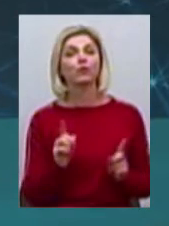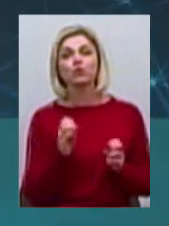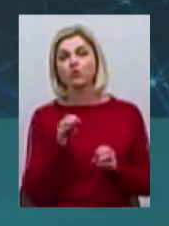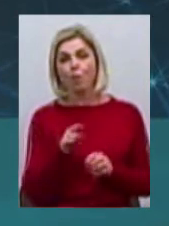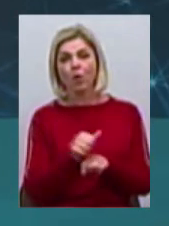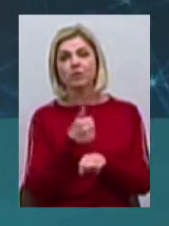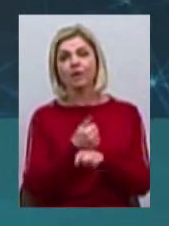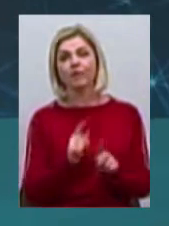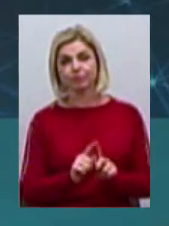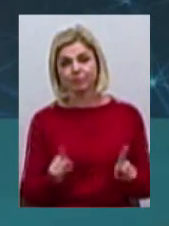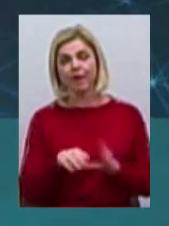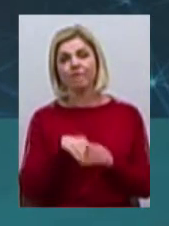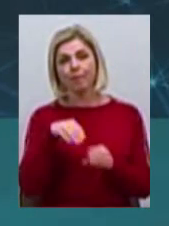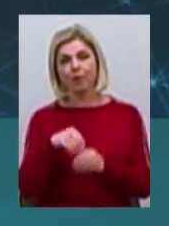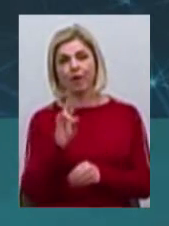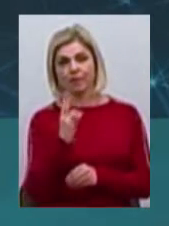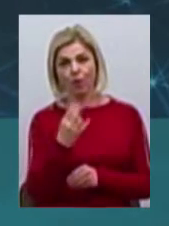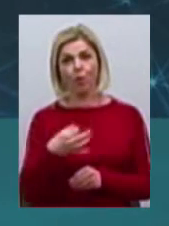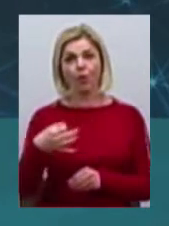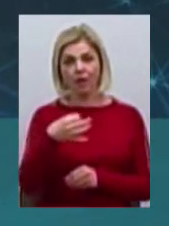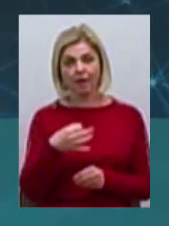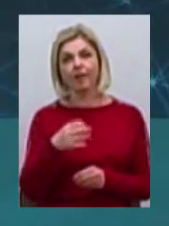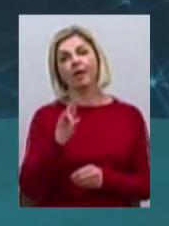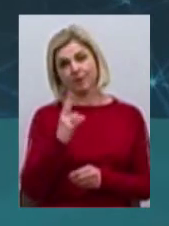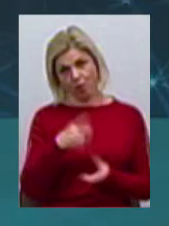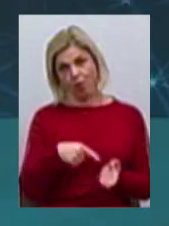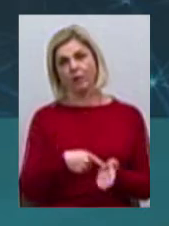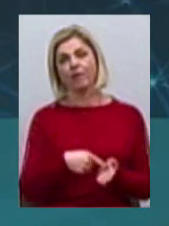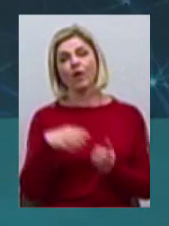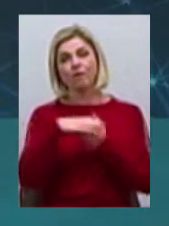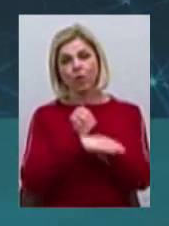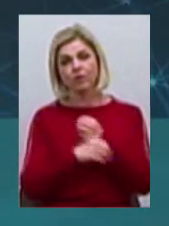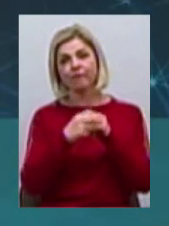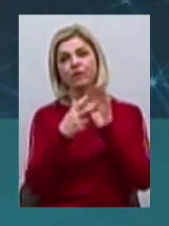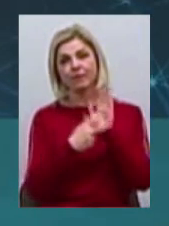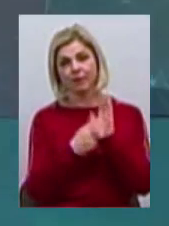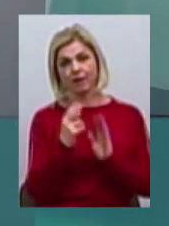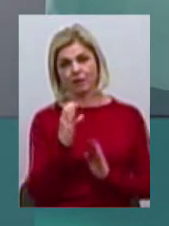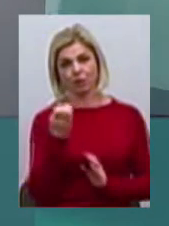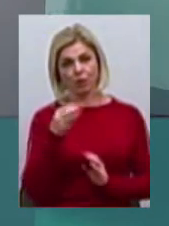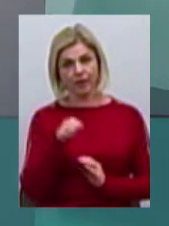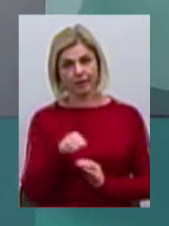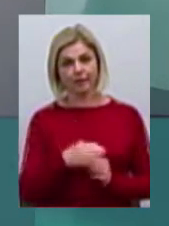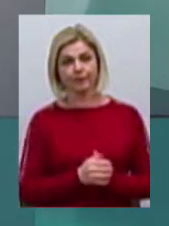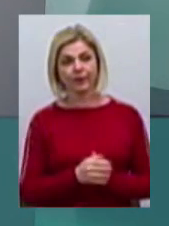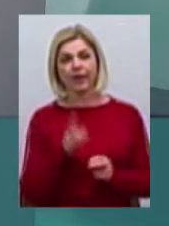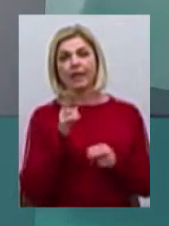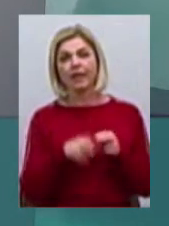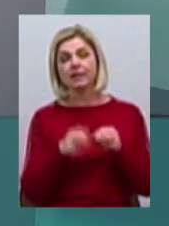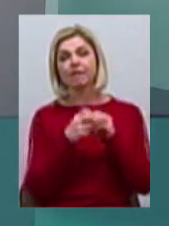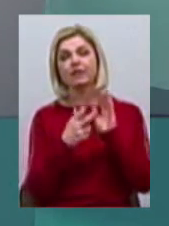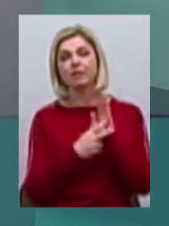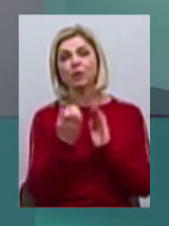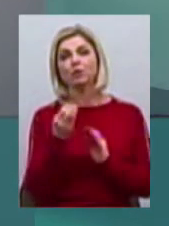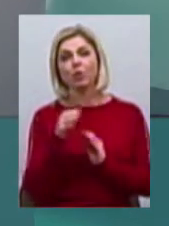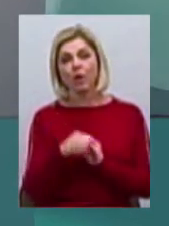основна особливість виборів на Миколаївщині, в Миколаєві тоді, я так розумію, кінця 18 століття? Ну, кінець 18 століття,